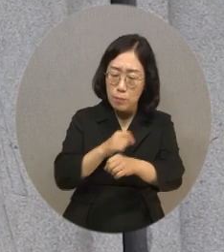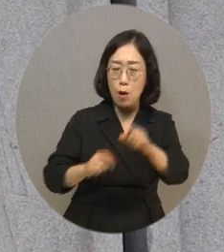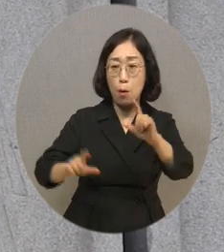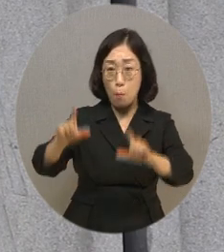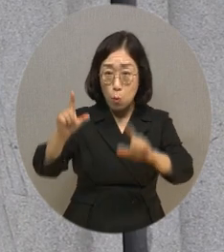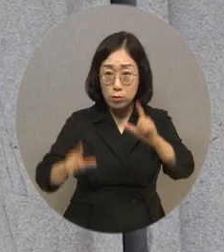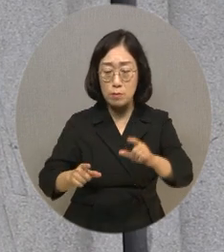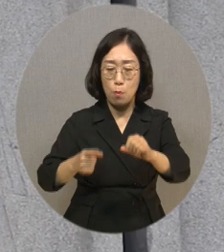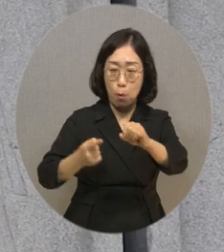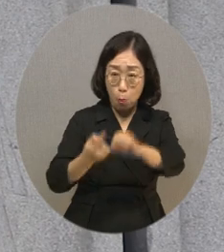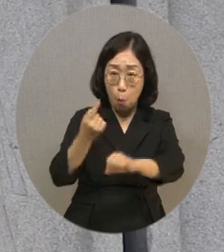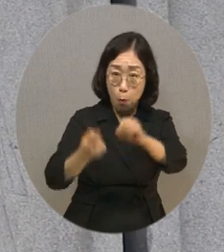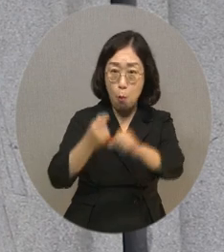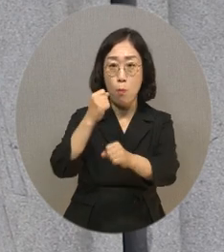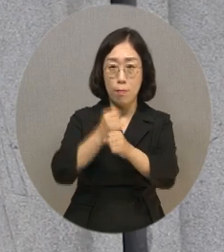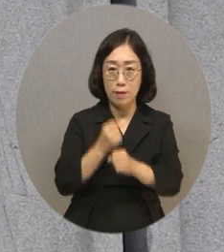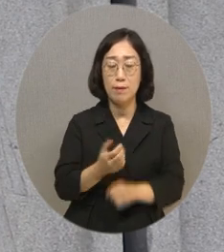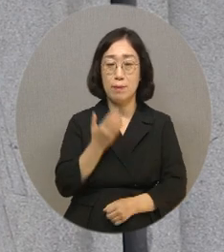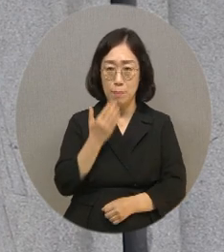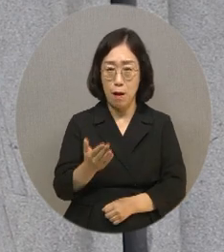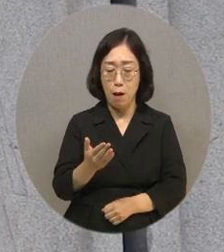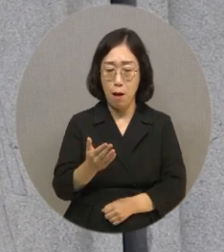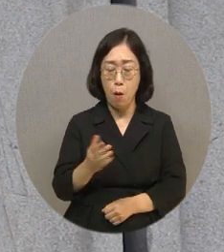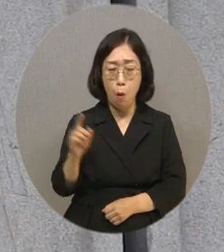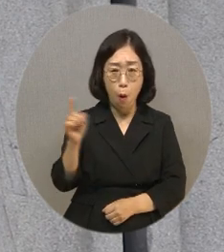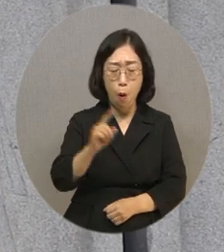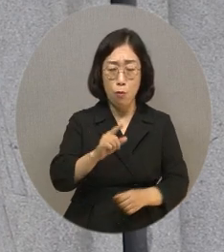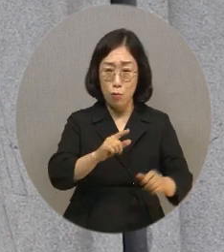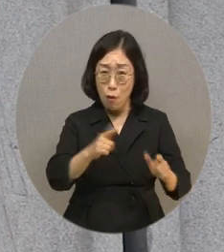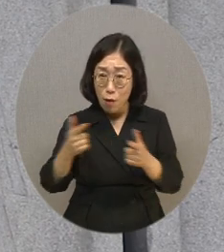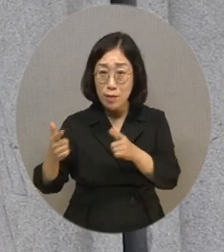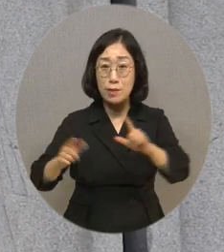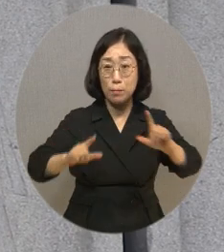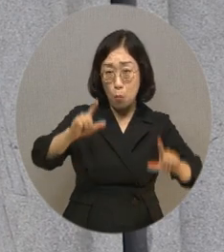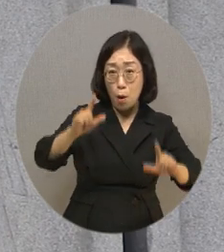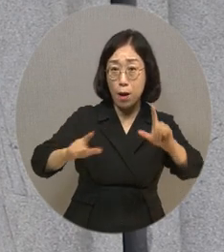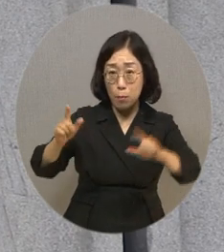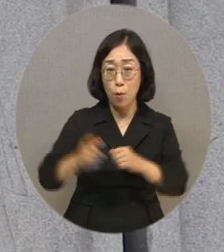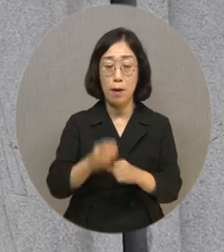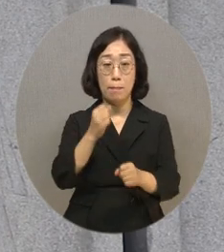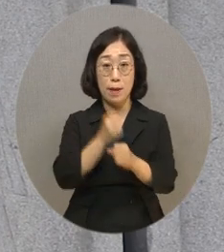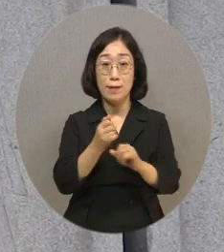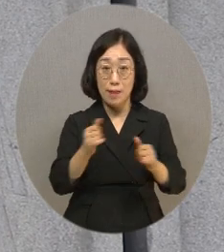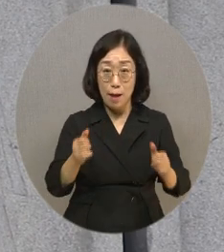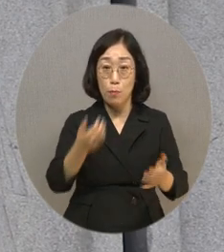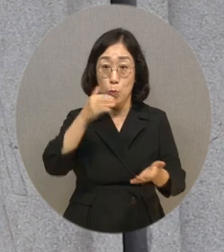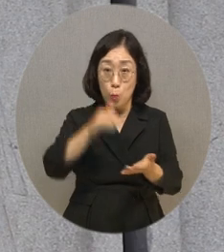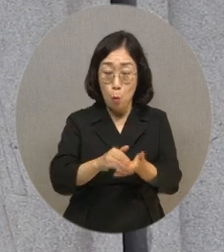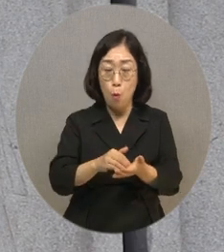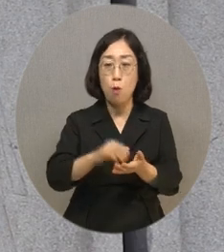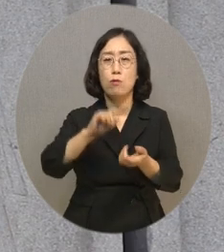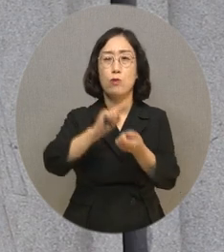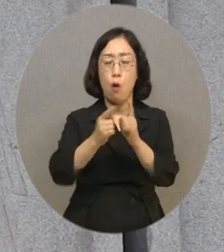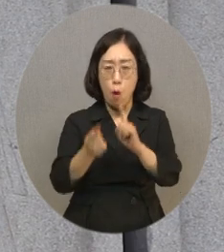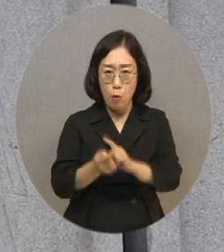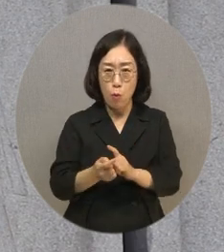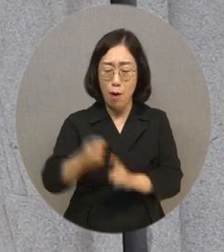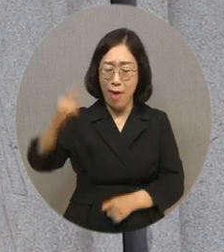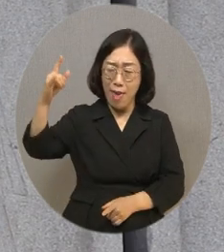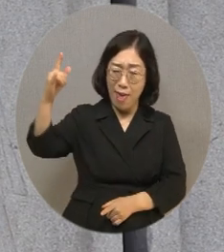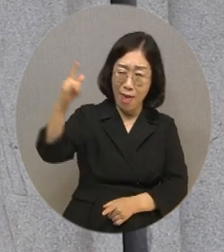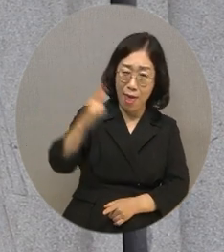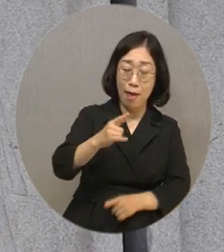나타날 수도 있습니다 어떤 모양으로 나왔든 작가와 둘이 함께 바람과 햇볕을